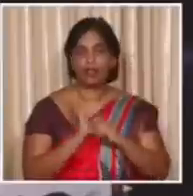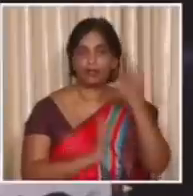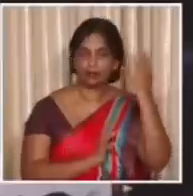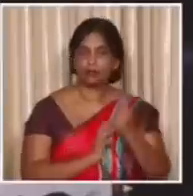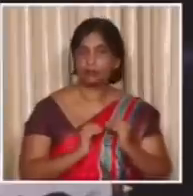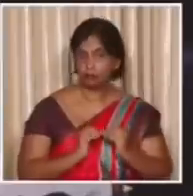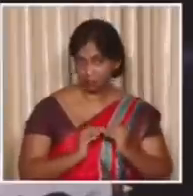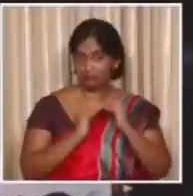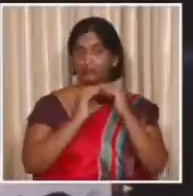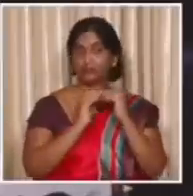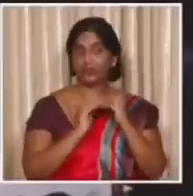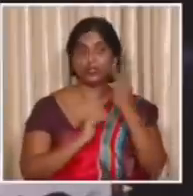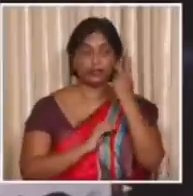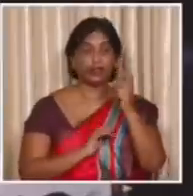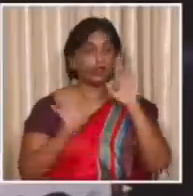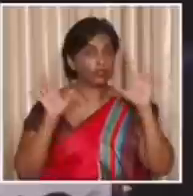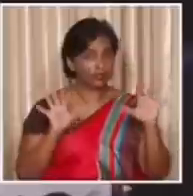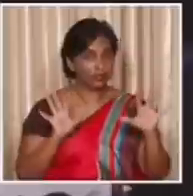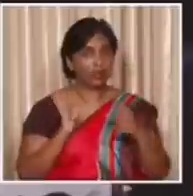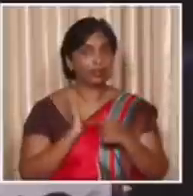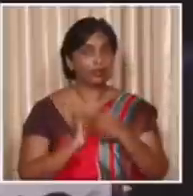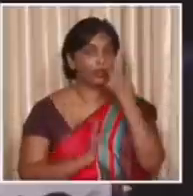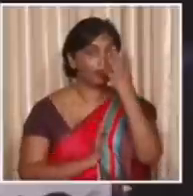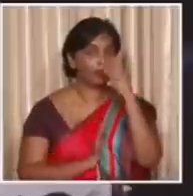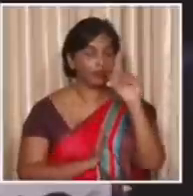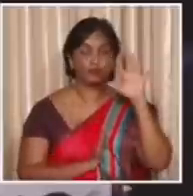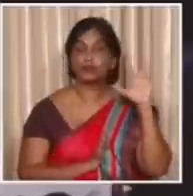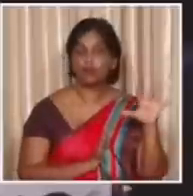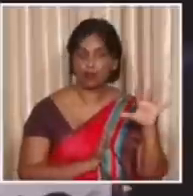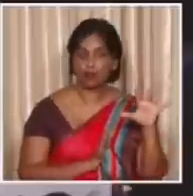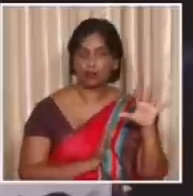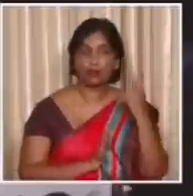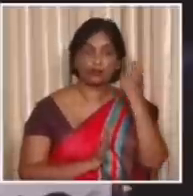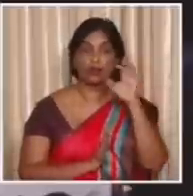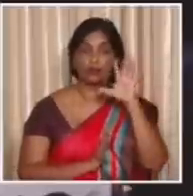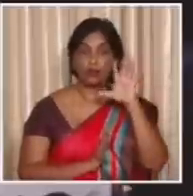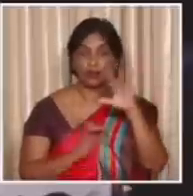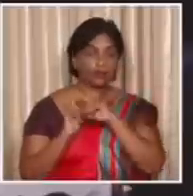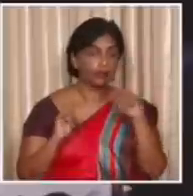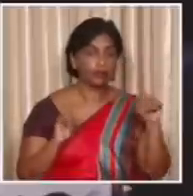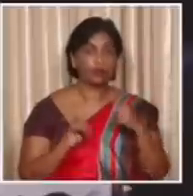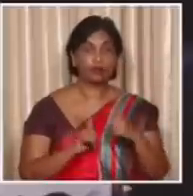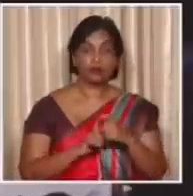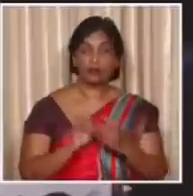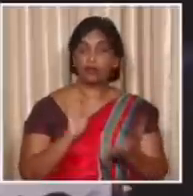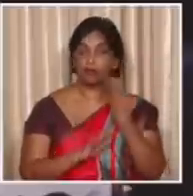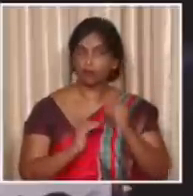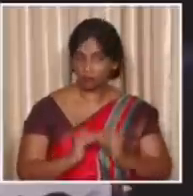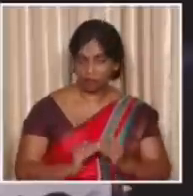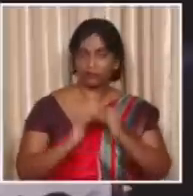ගොඩ ගියාද? 2010 දී ට්‍රිලියන 4.5. 2005 ඉඳන් 2010 වෙනකොට දෙගුණකින් ණය ගත්තා. ගොඩ